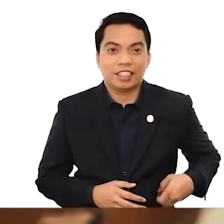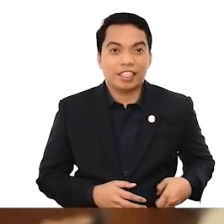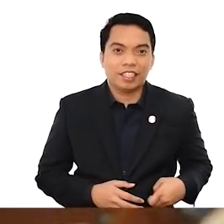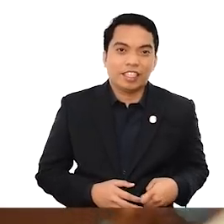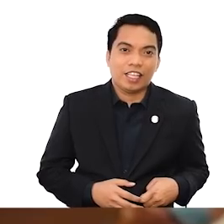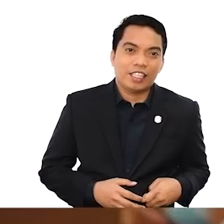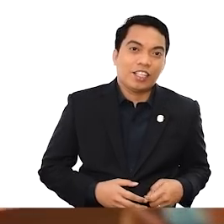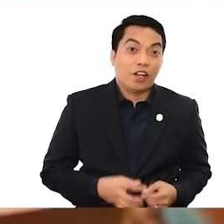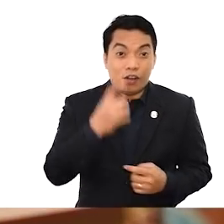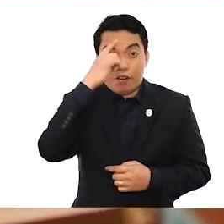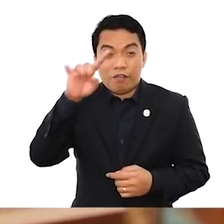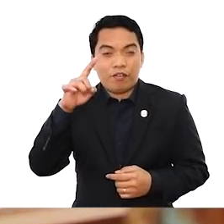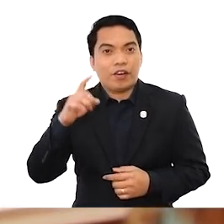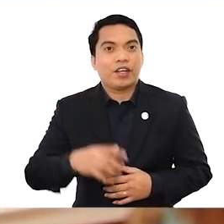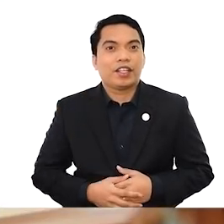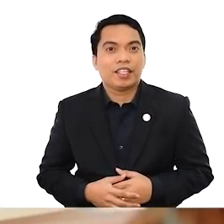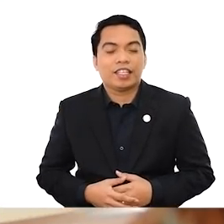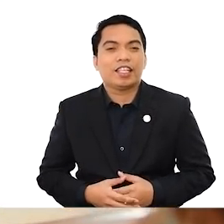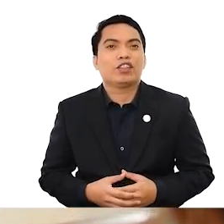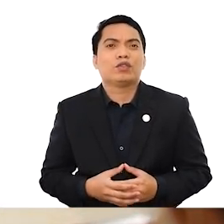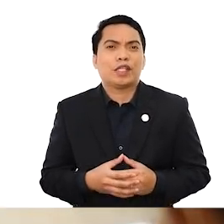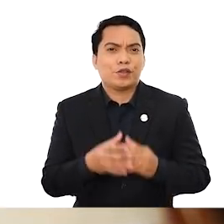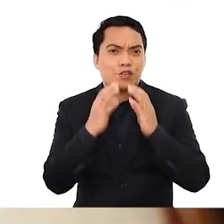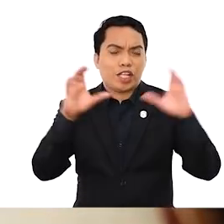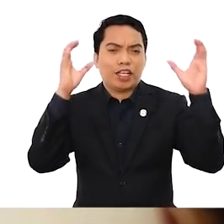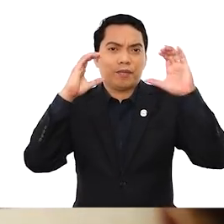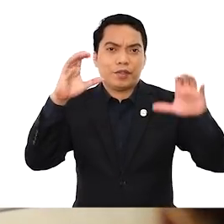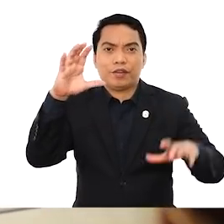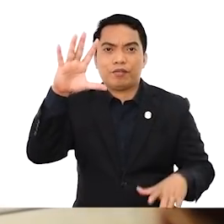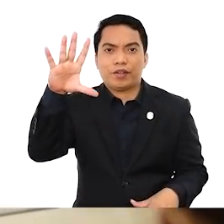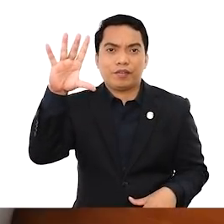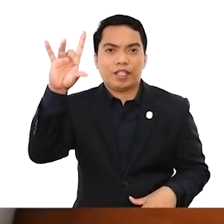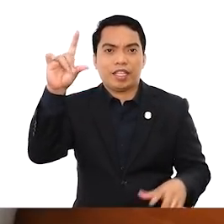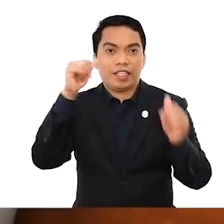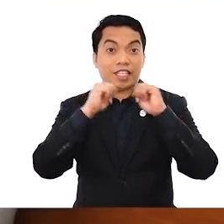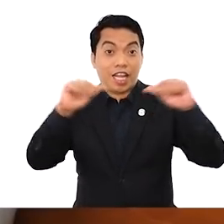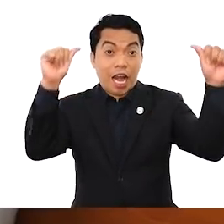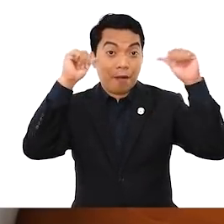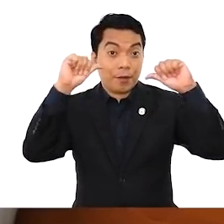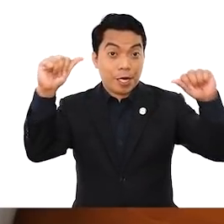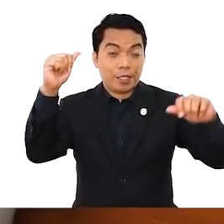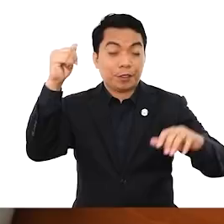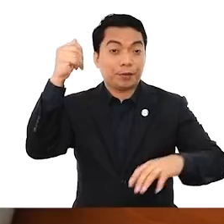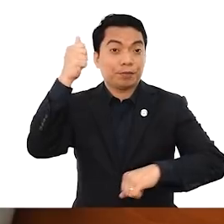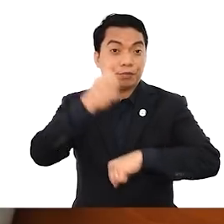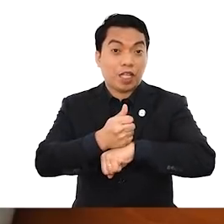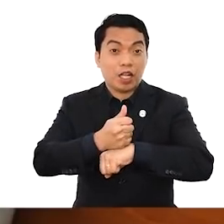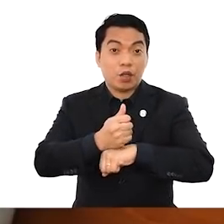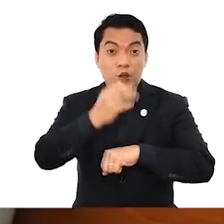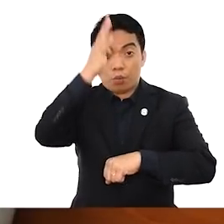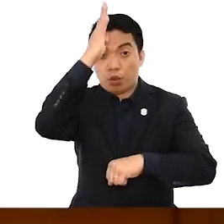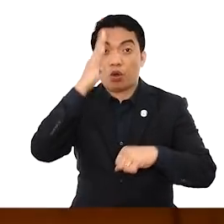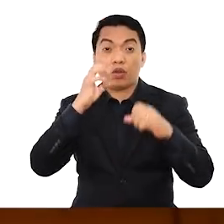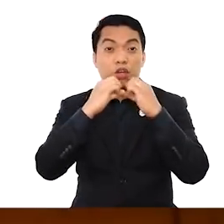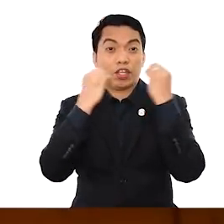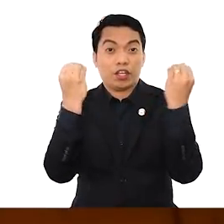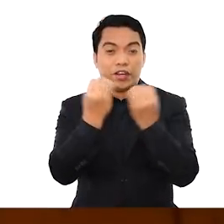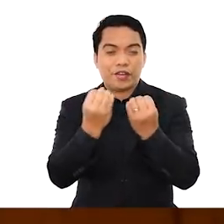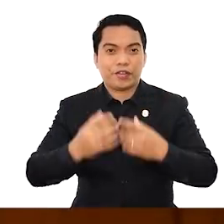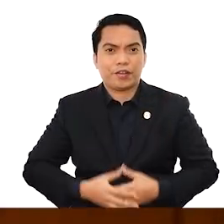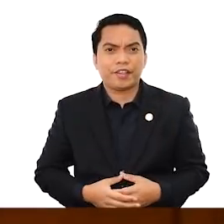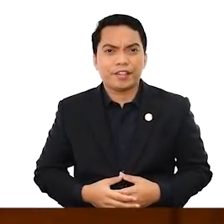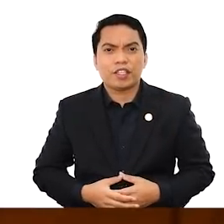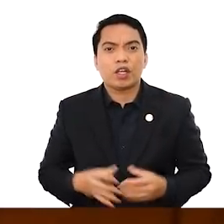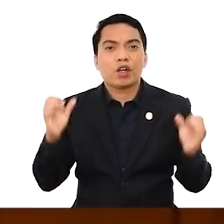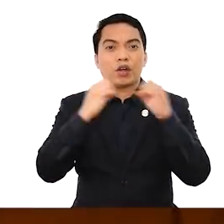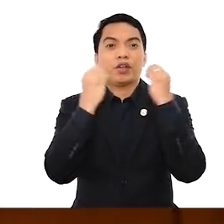Bilang paggunita sa pagsapit sa 58th anibersaryo ng pagkakatatag ng kapisan ng Buklod, ang